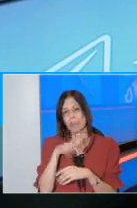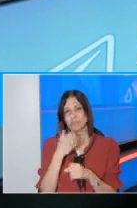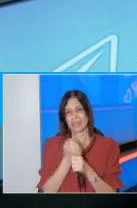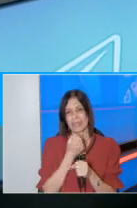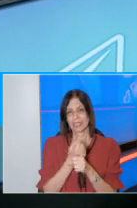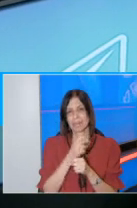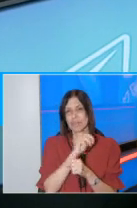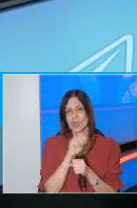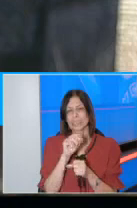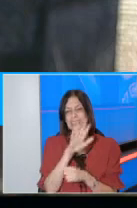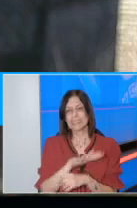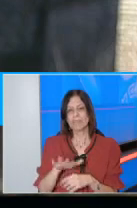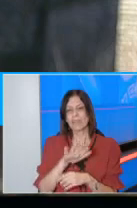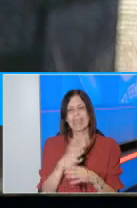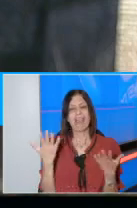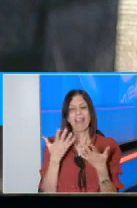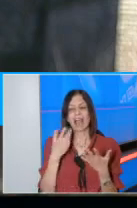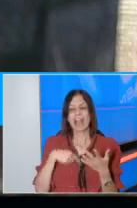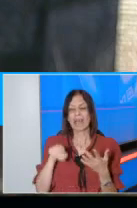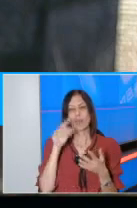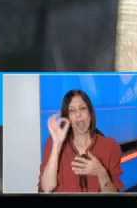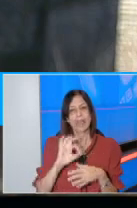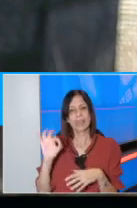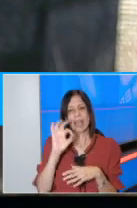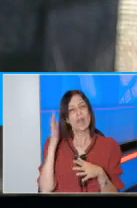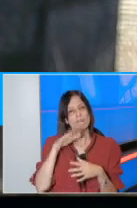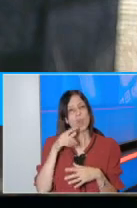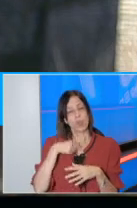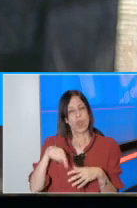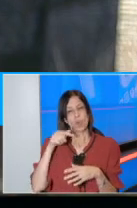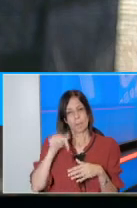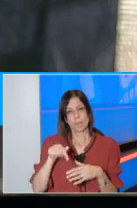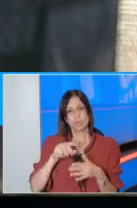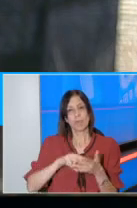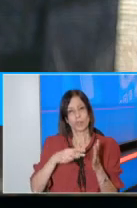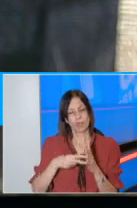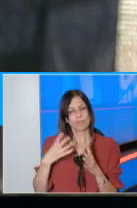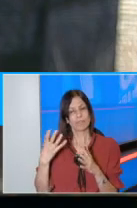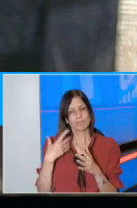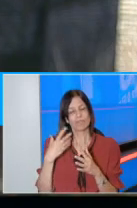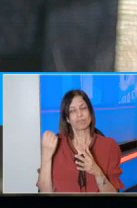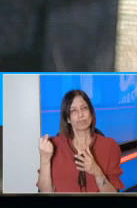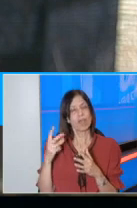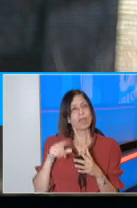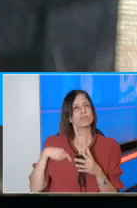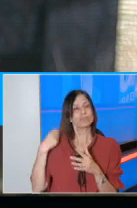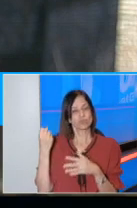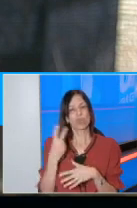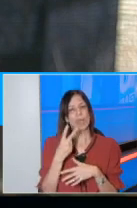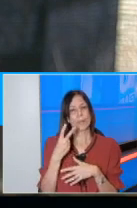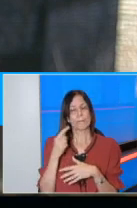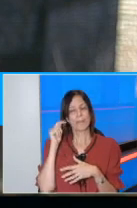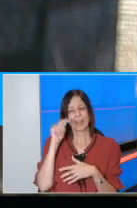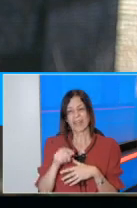כשמתעסקים בנושא סביבתי כלשהו, זה איך אנחנו עדיין, נגיד גם לנו פה בתוכנית, לקח איזה שבועיים להגיע לזה. ובכלל, זה